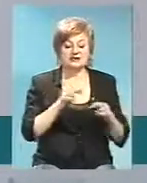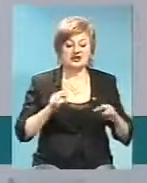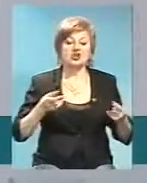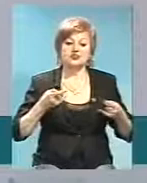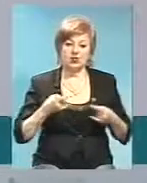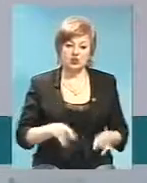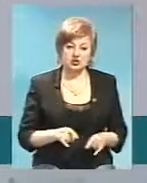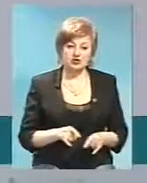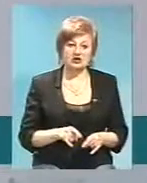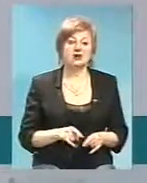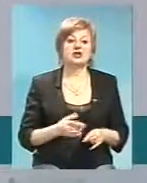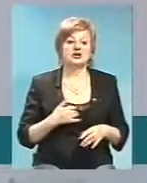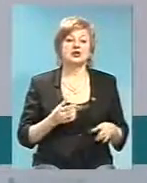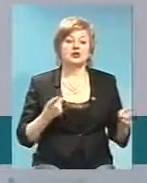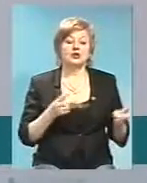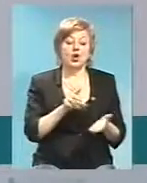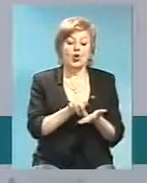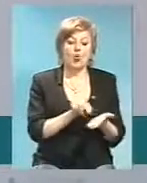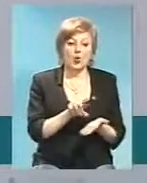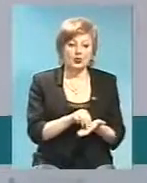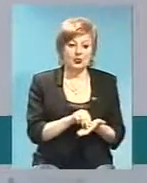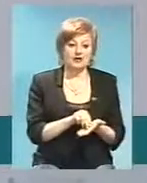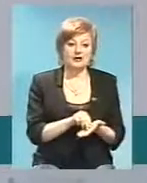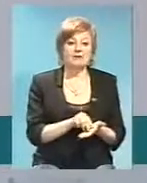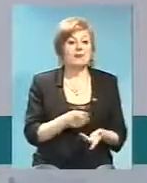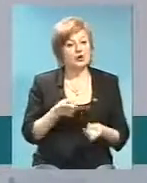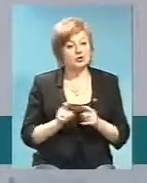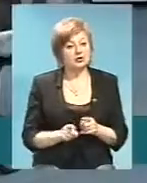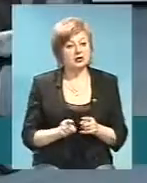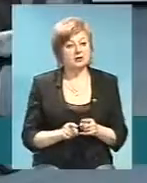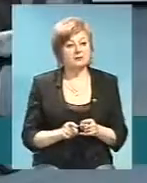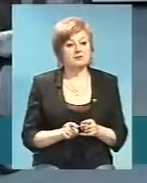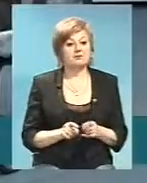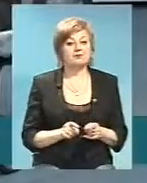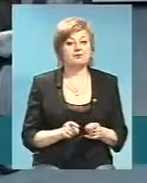народження дитини, і нам потрібна буде копія і оригінал. А от реєстрація